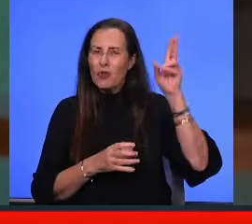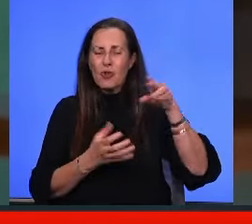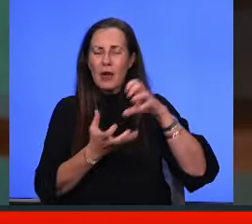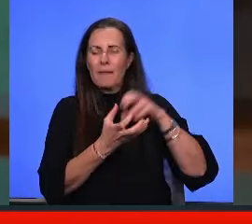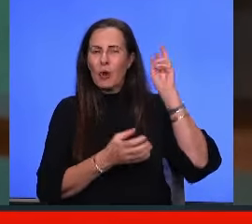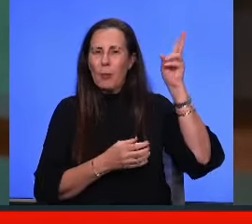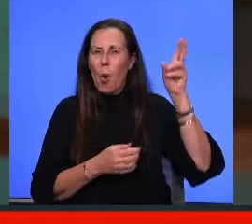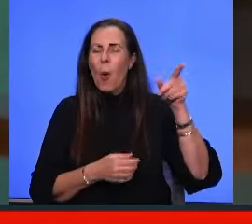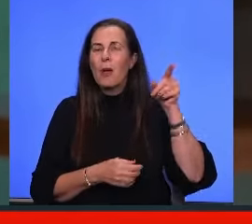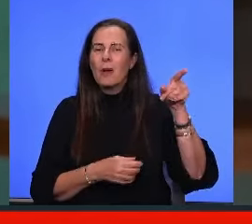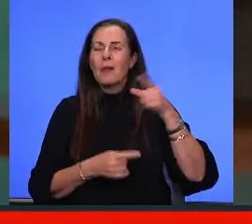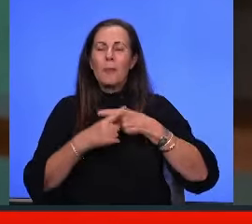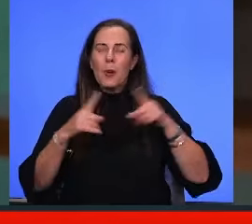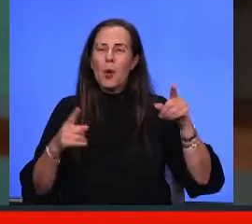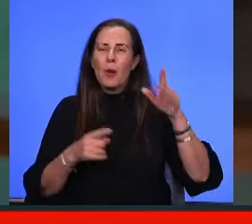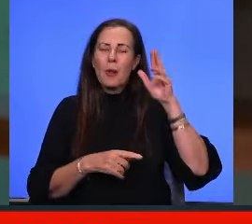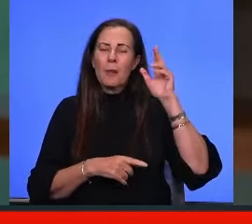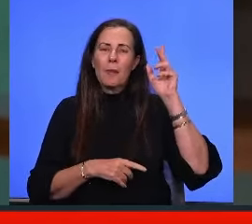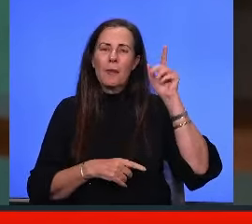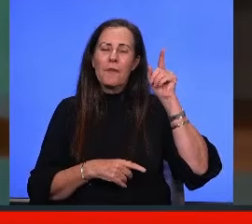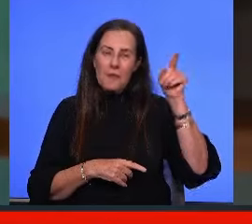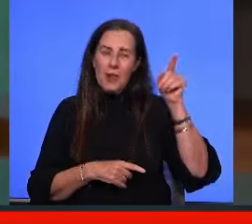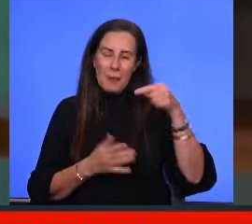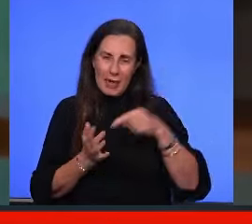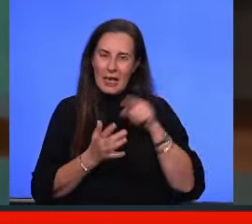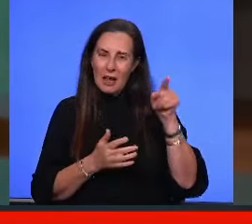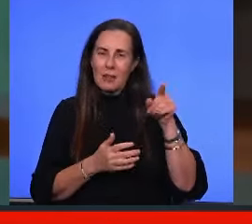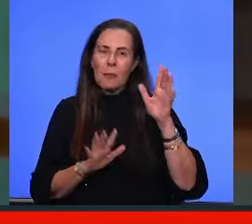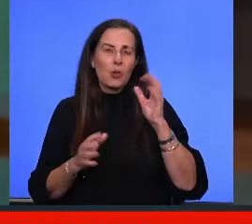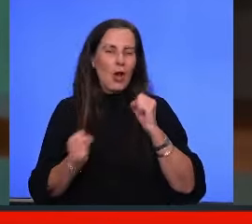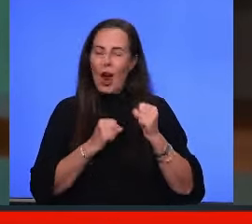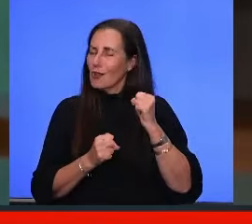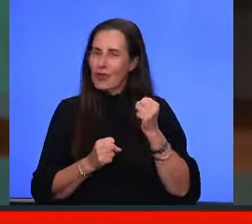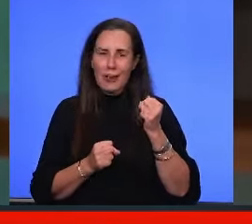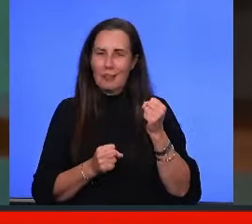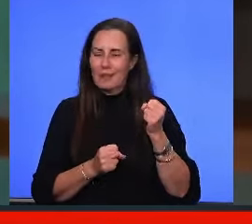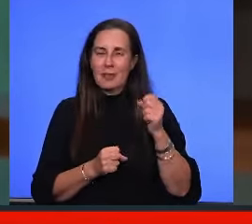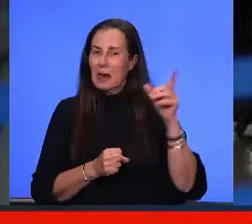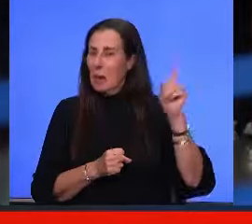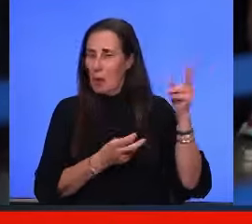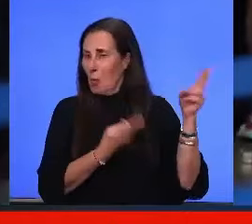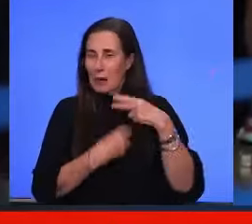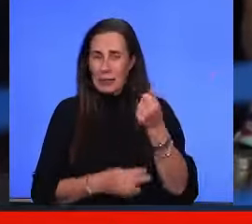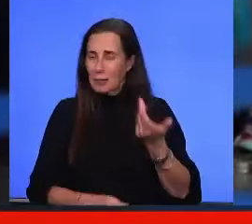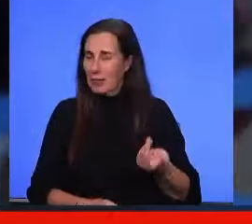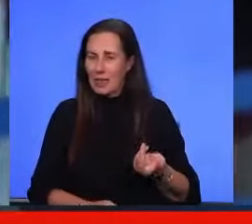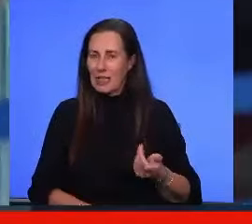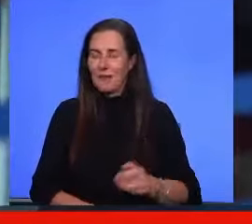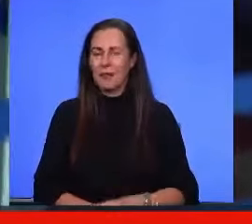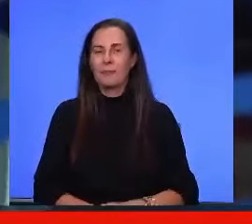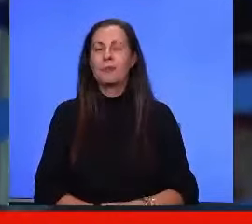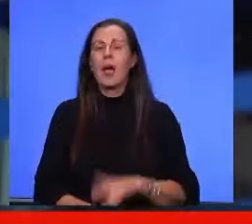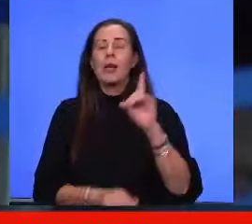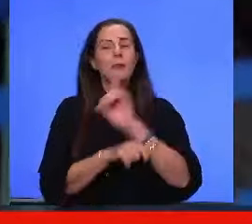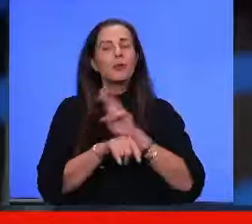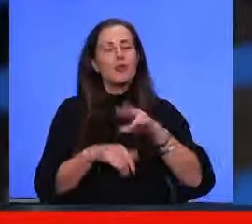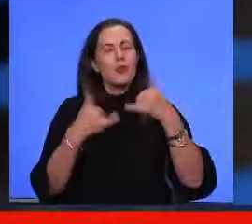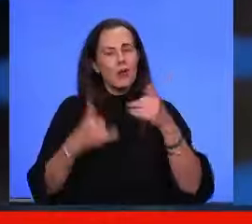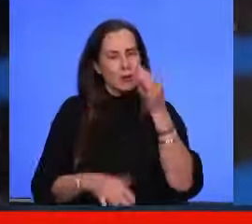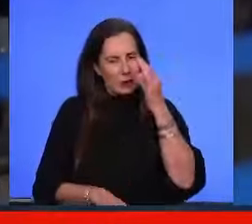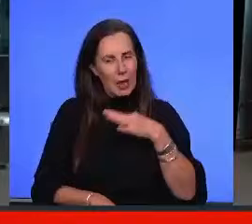בחול, בכל מיני ארצות בחול, וכתוצאה מזה מאוד קשה להתנהל מולם, הם לא מחזירים את הכסף. אז בתקופה הזאת שימו